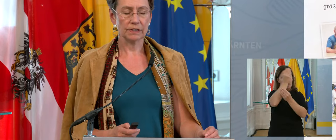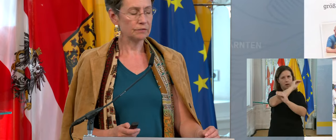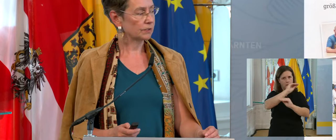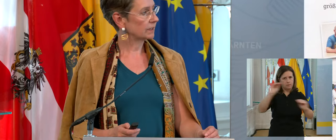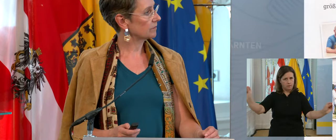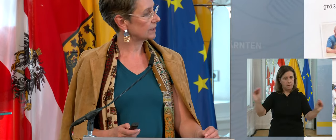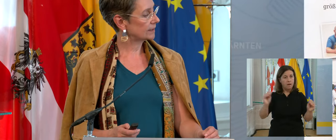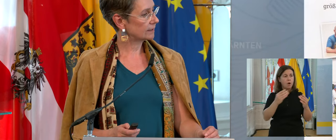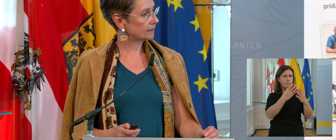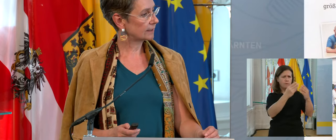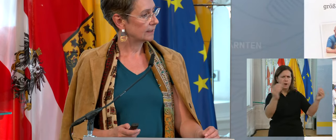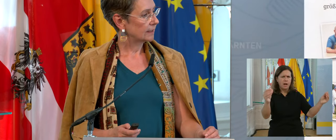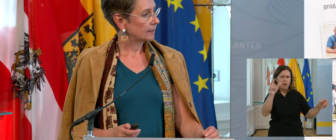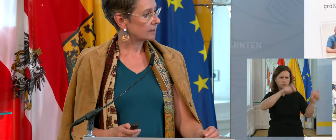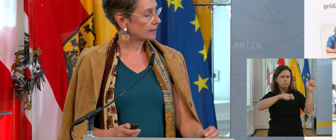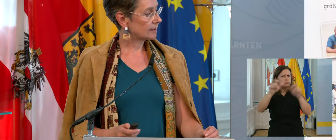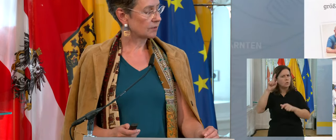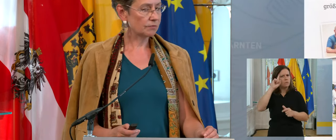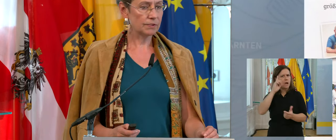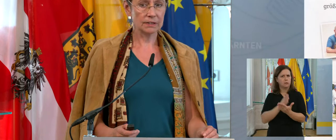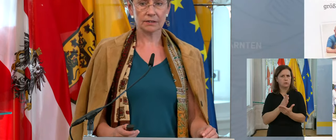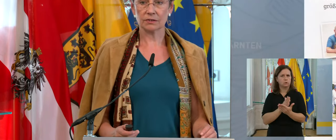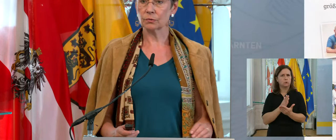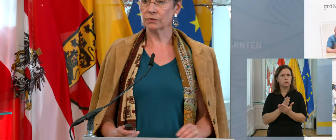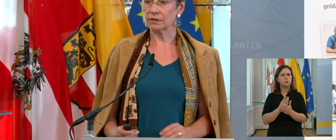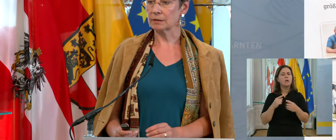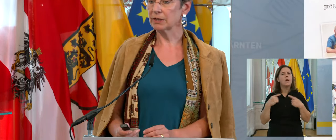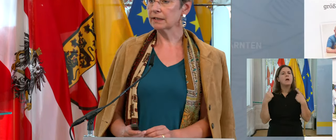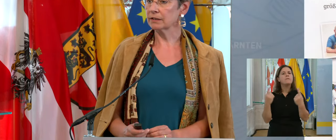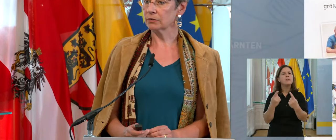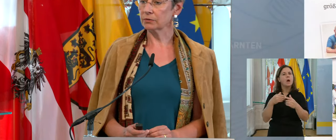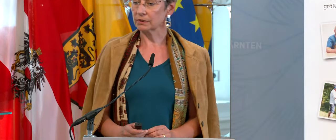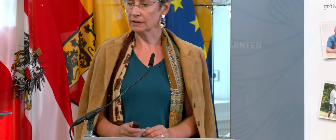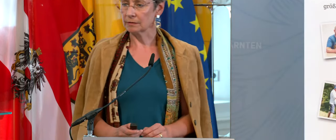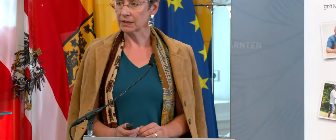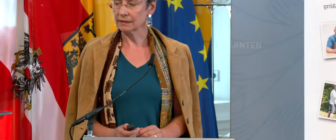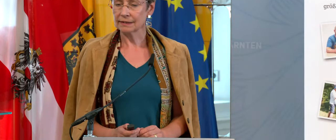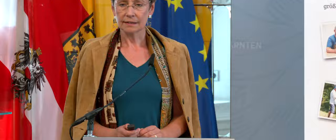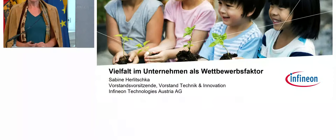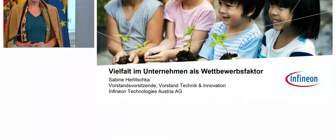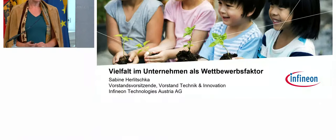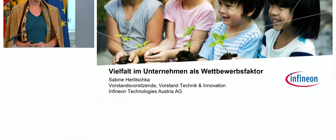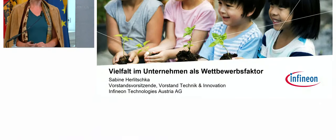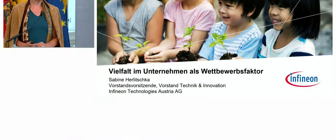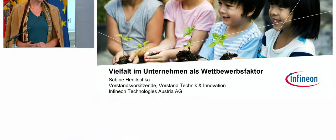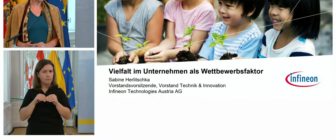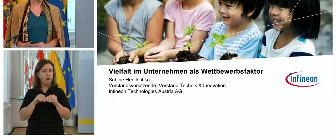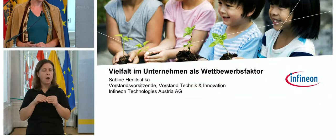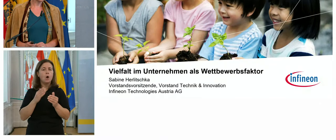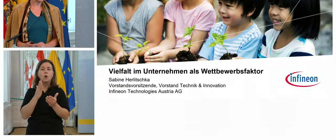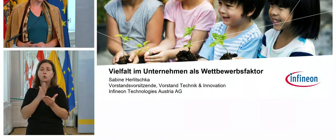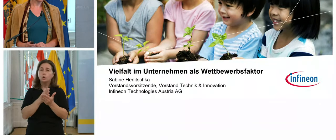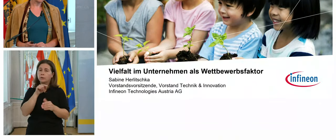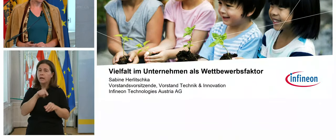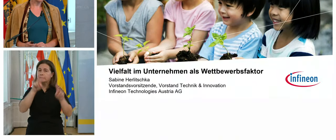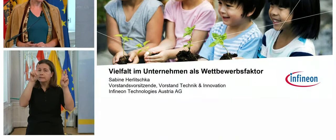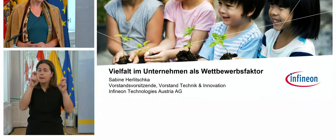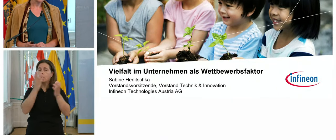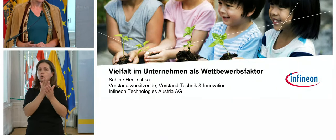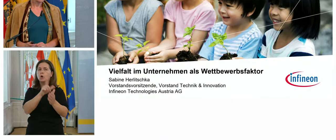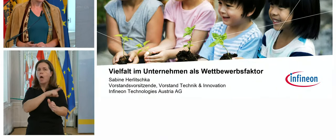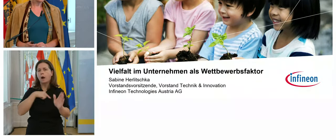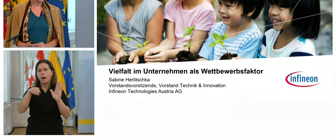betonen, viele von Ihnen wissen das, dass wir als Unternehmerinnen und Unternehmer das Thema schon lange auf der Agenda